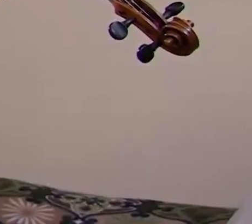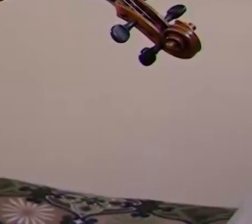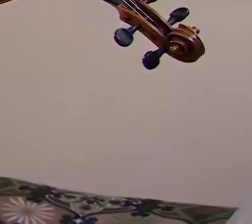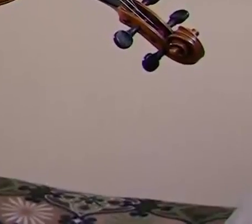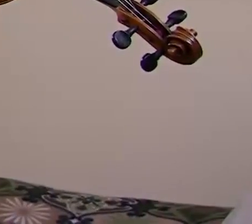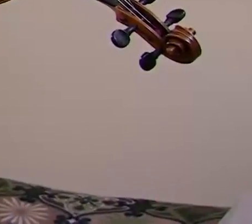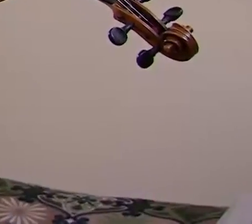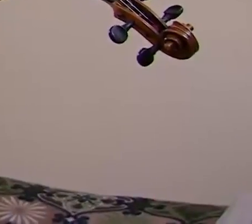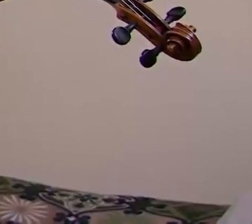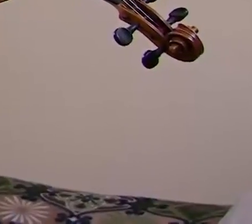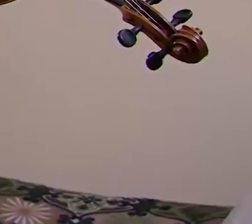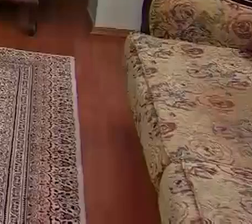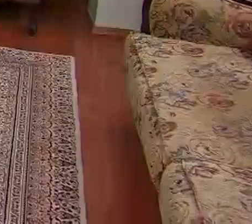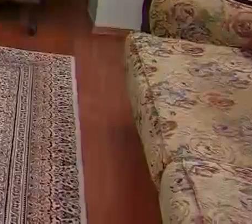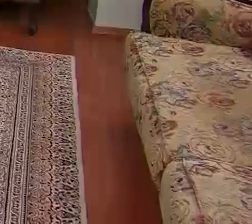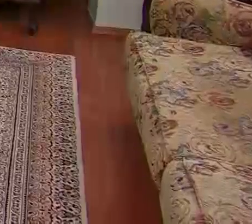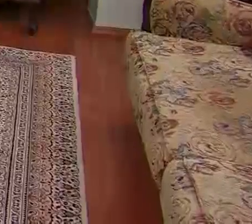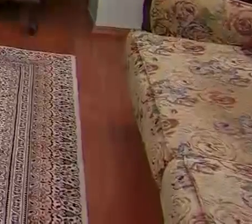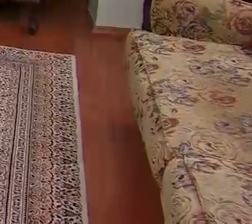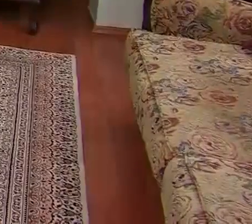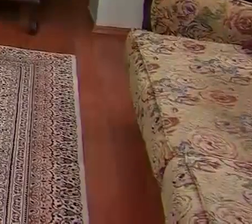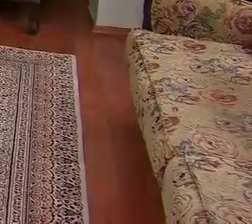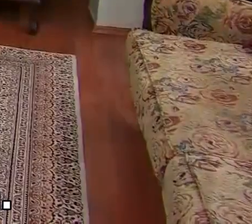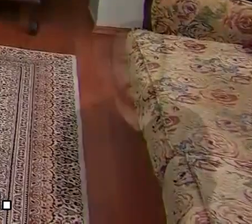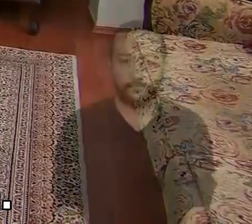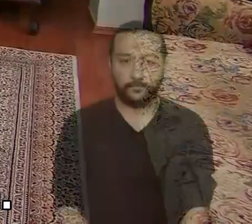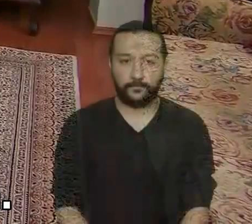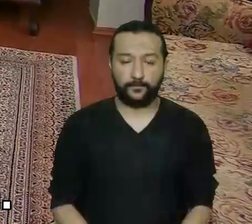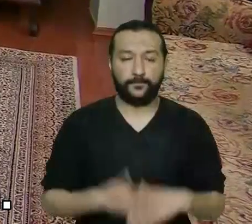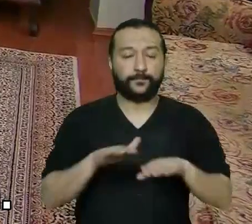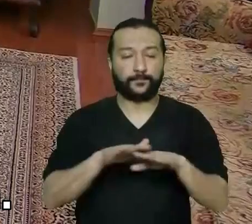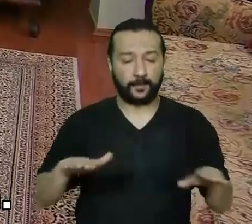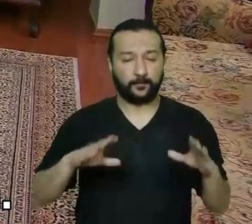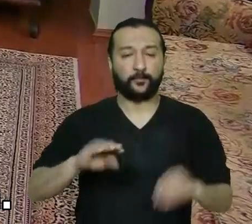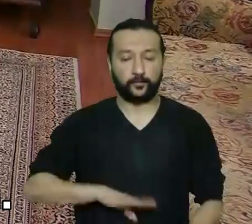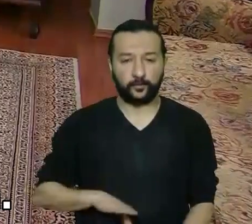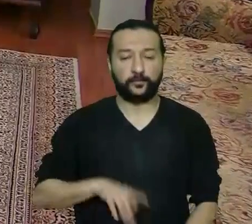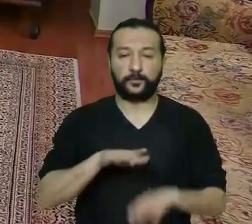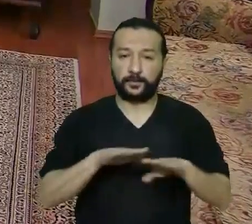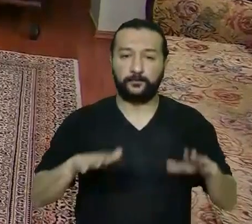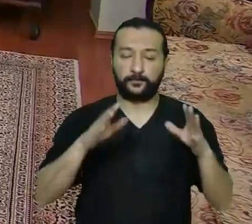boylu. Şükrü onun yanında bir gıdım boyuyla ufacık. Tamam çocuğum, tamam.